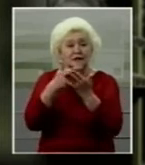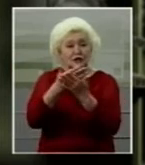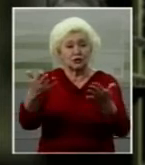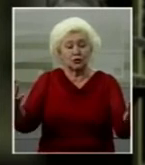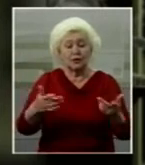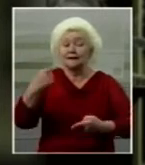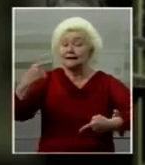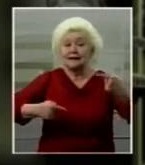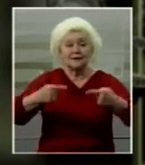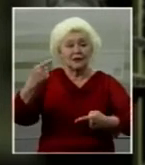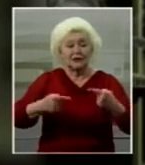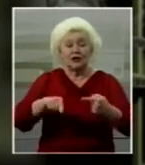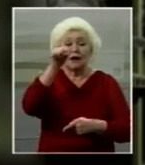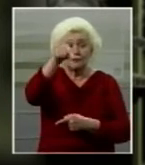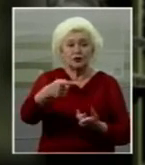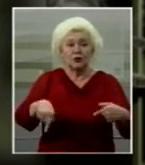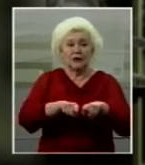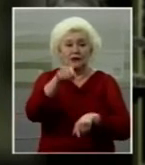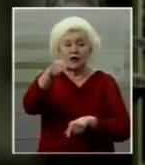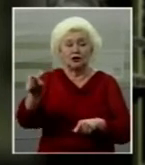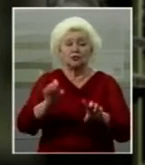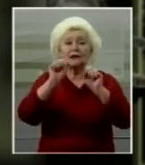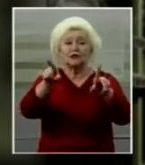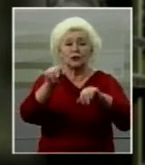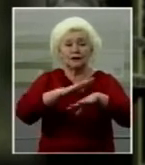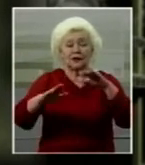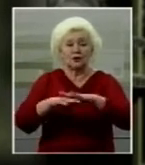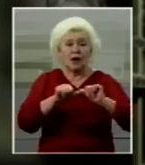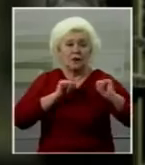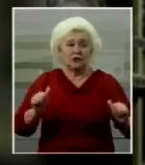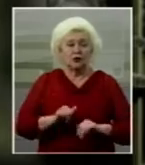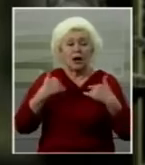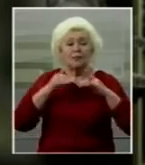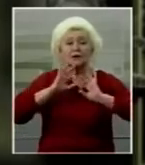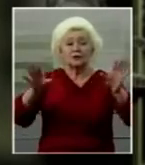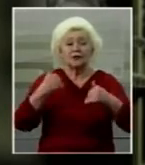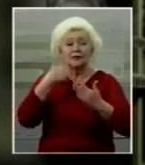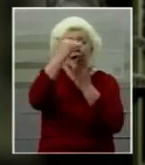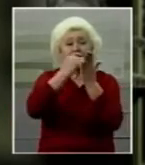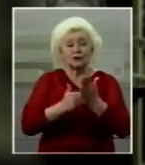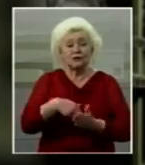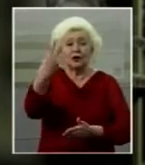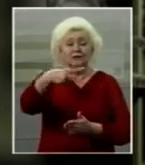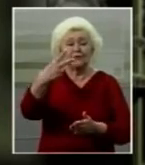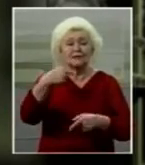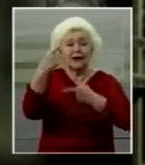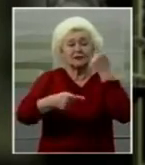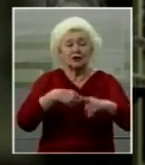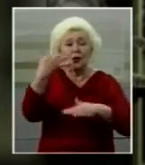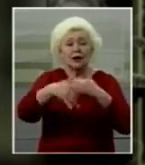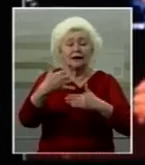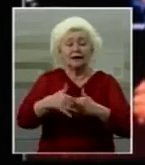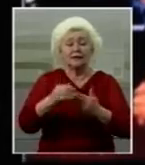Не сперечаємося. Саме про таких людей з золотими руками, серцями ми розповідаємо в нашій програмі «20-те століття.